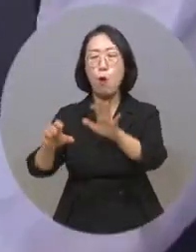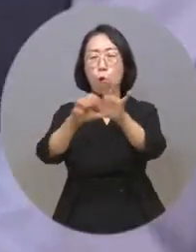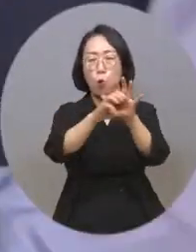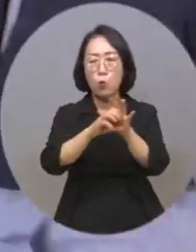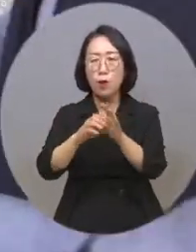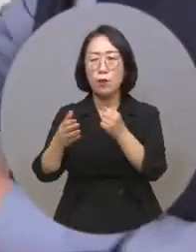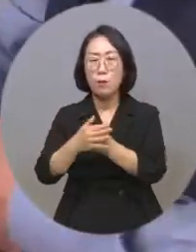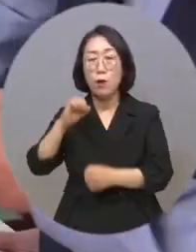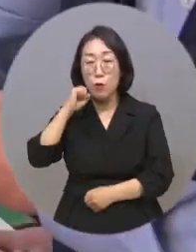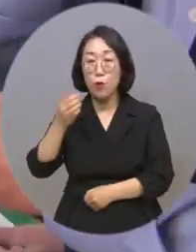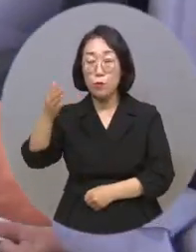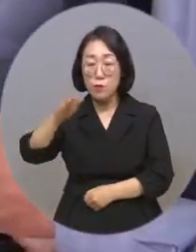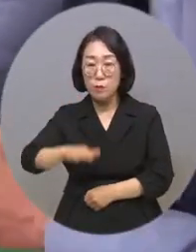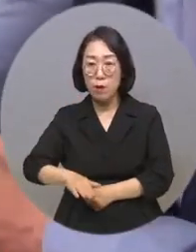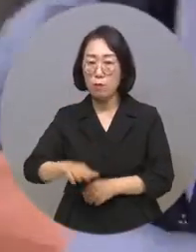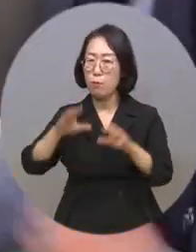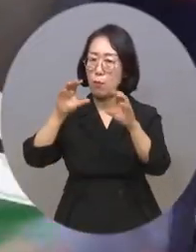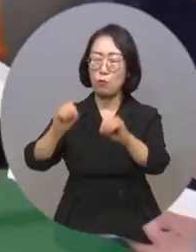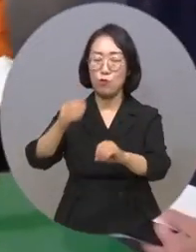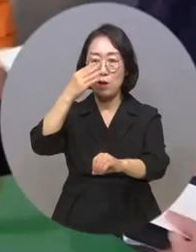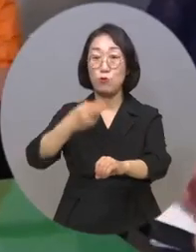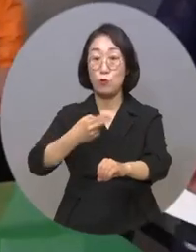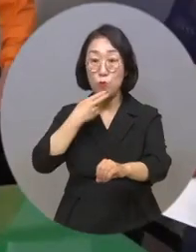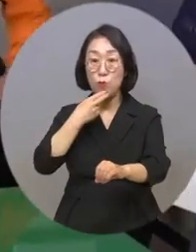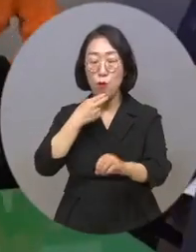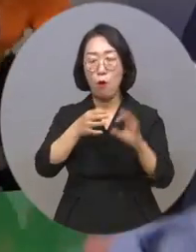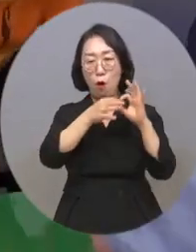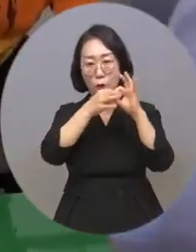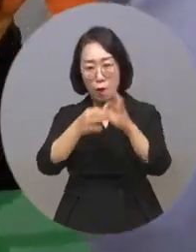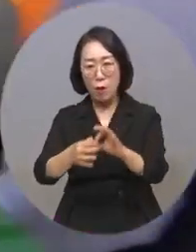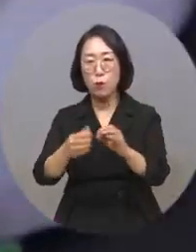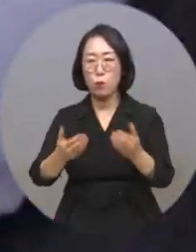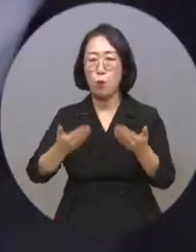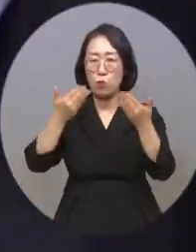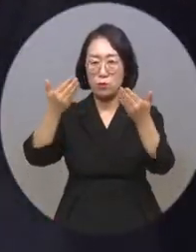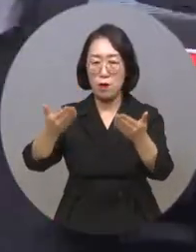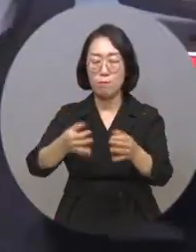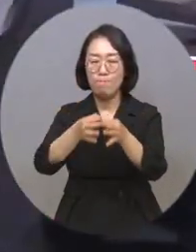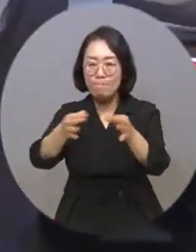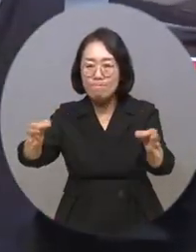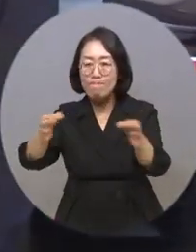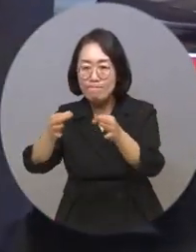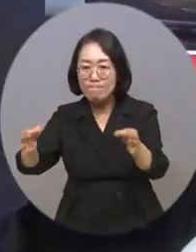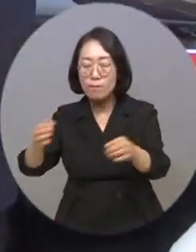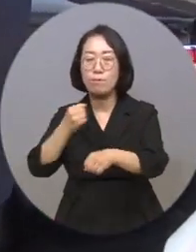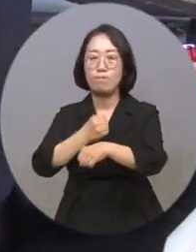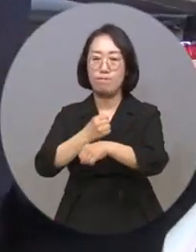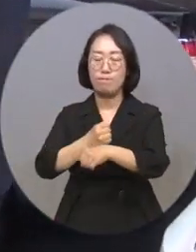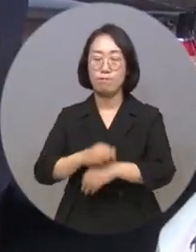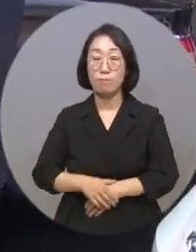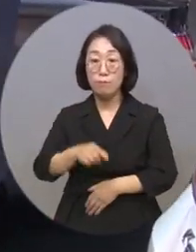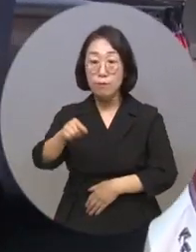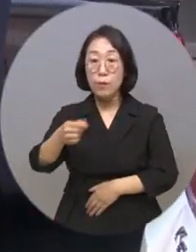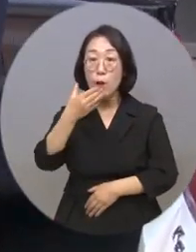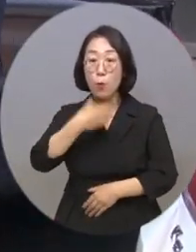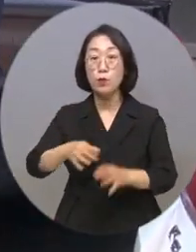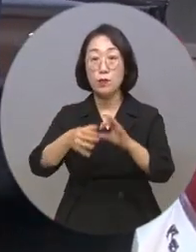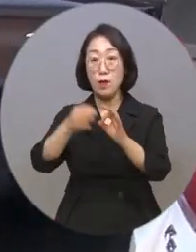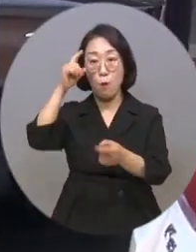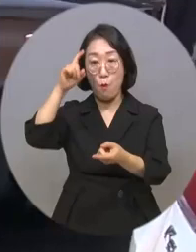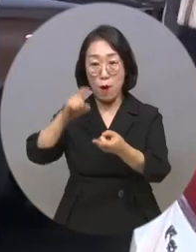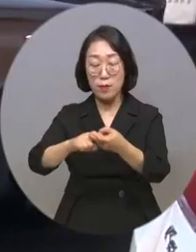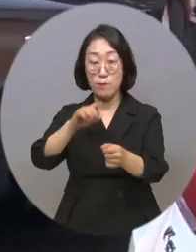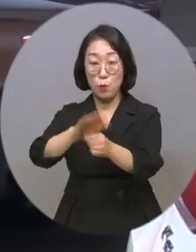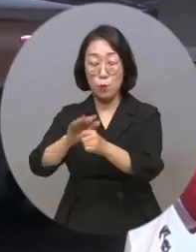시기였지만 장학사업을 멈출 수가 없다며 봉사활동의 손길을 멈추지 않았습니다. 이처럼 복지에 관한 관심과